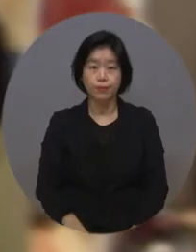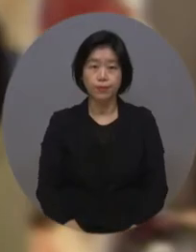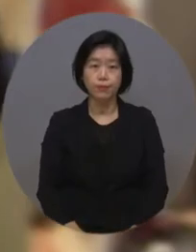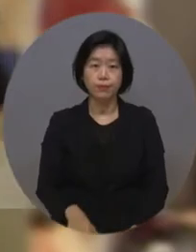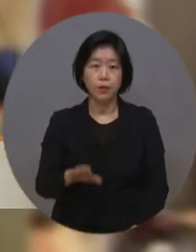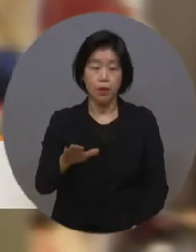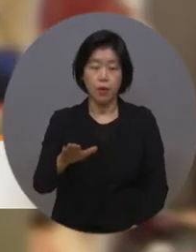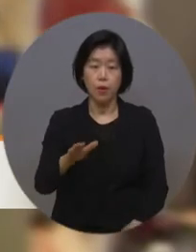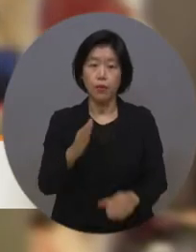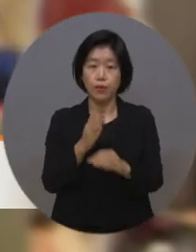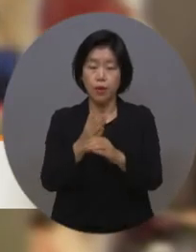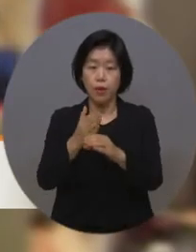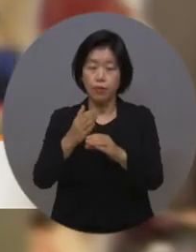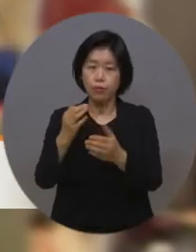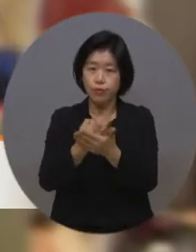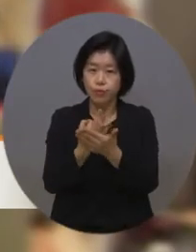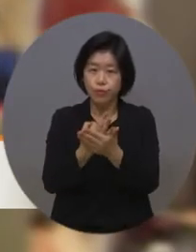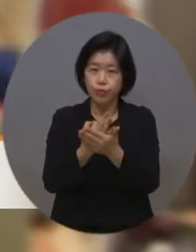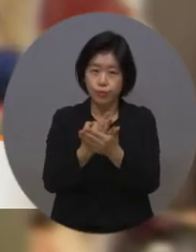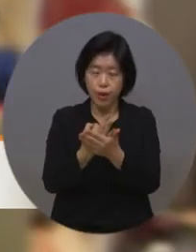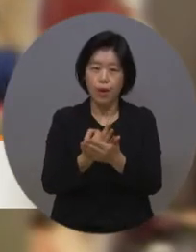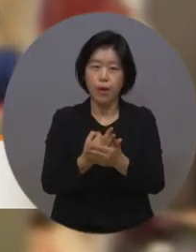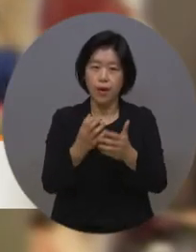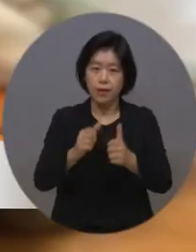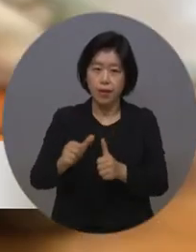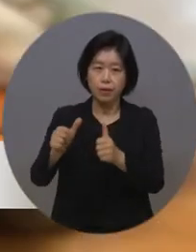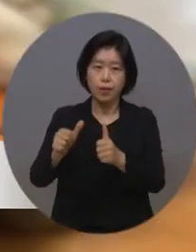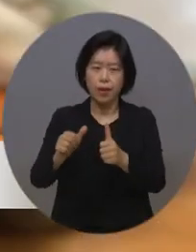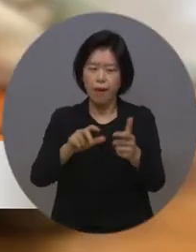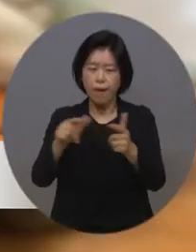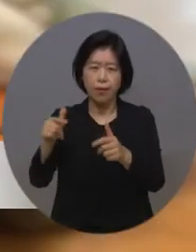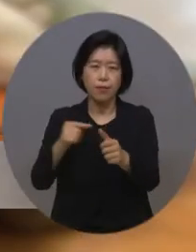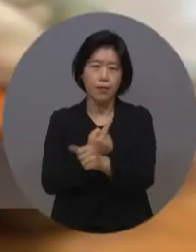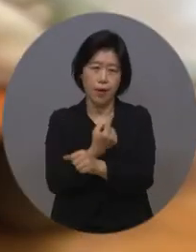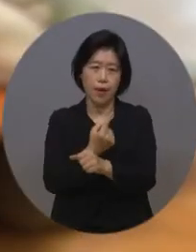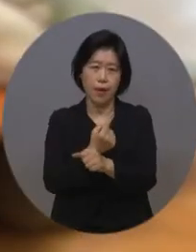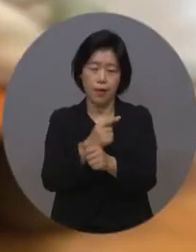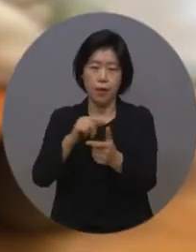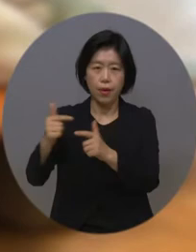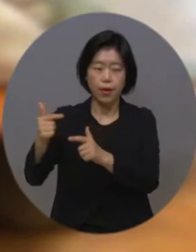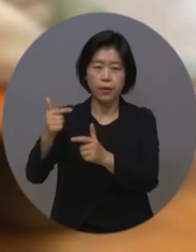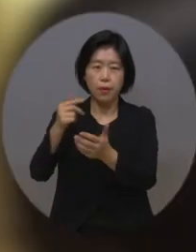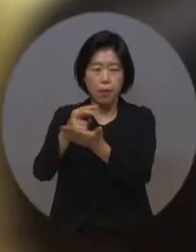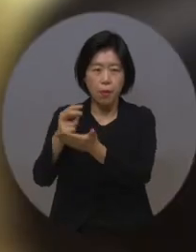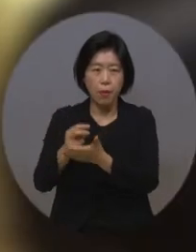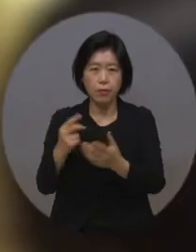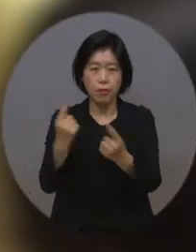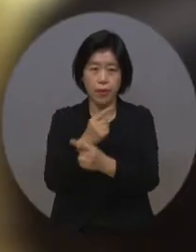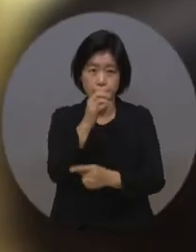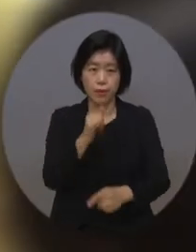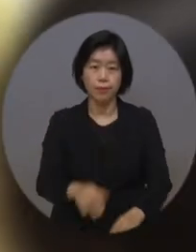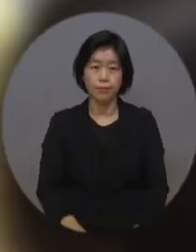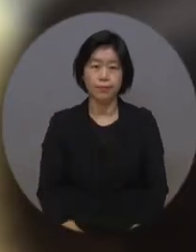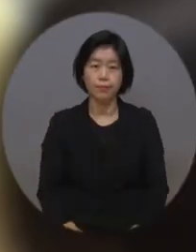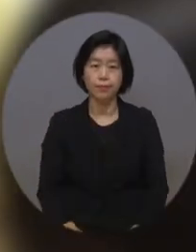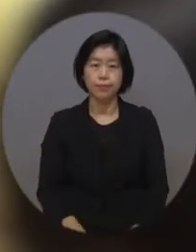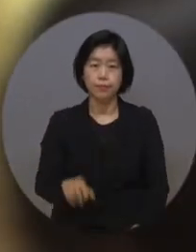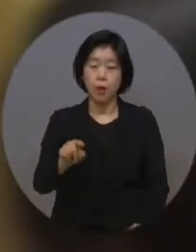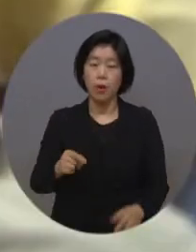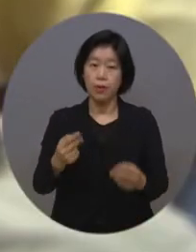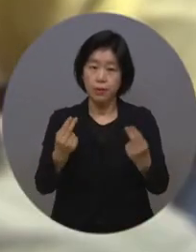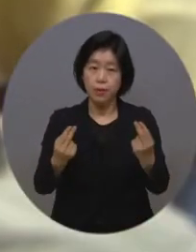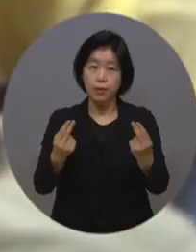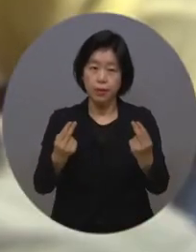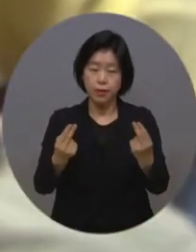발맞춰 각 급여별 선정기준과 최저보장 수준도 확정됐습니다. 급여별 선정기준은 기준중위소득 대비